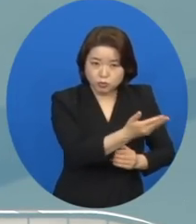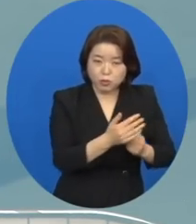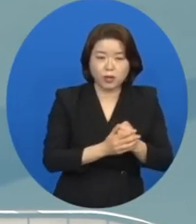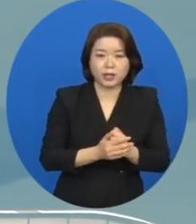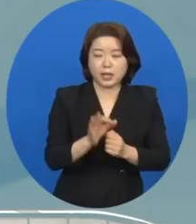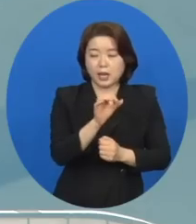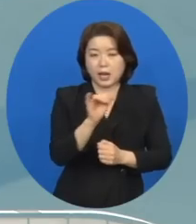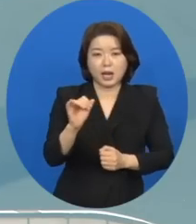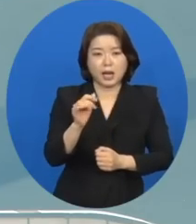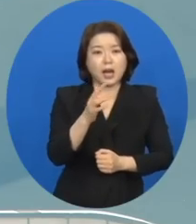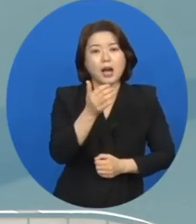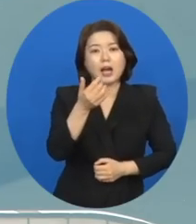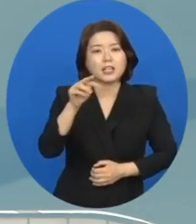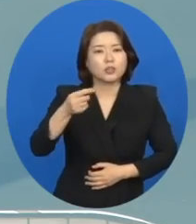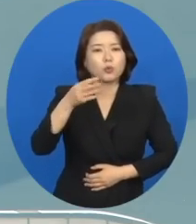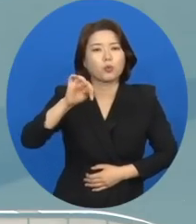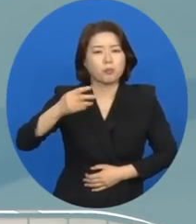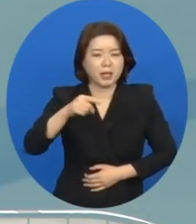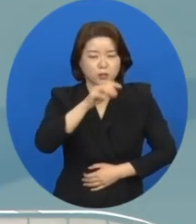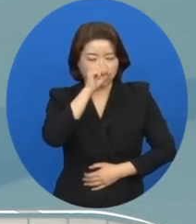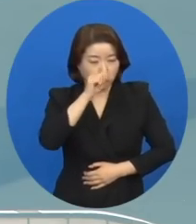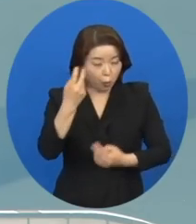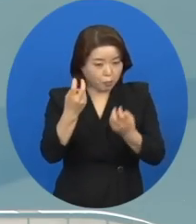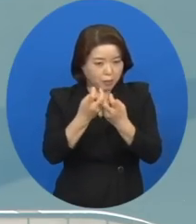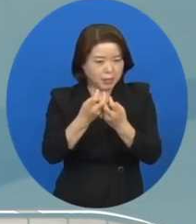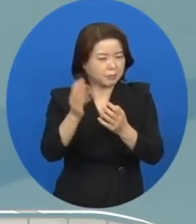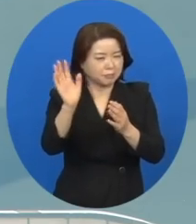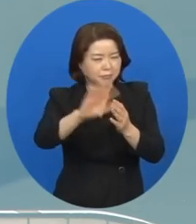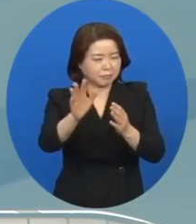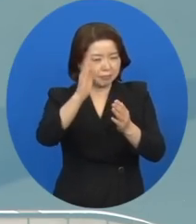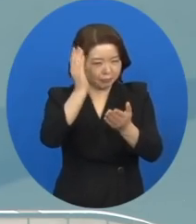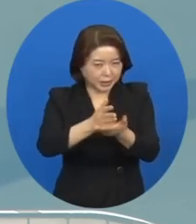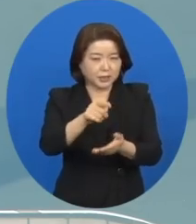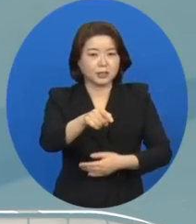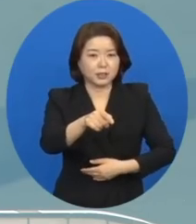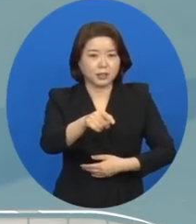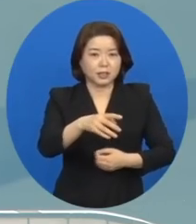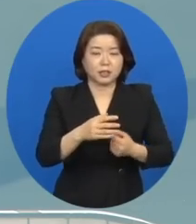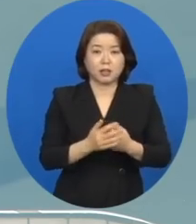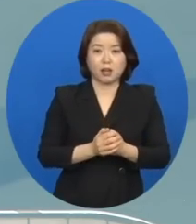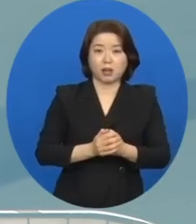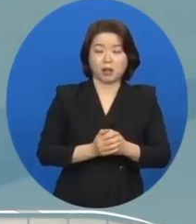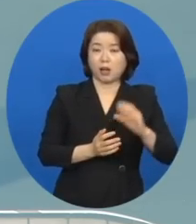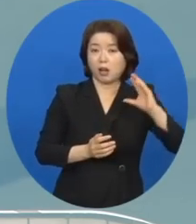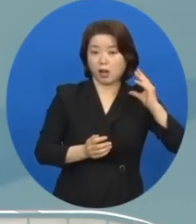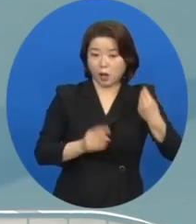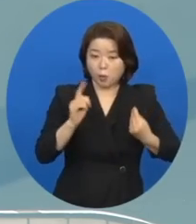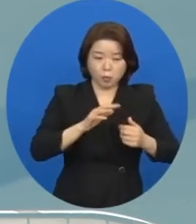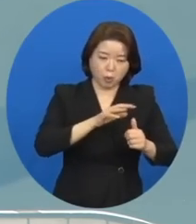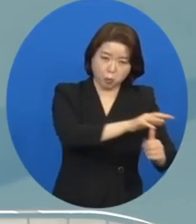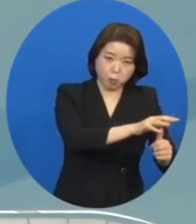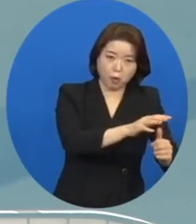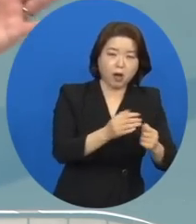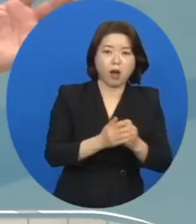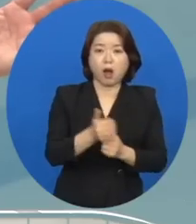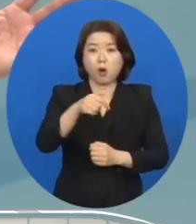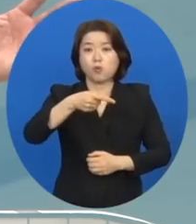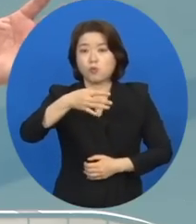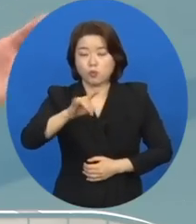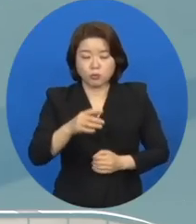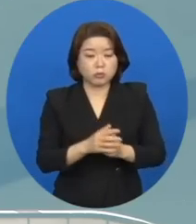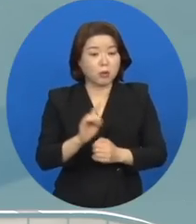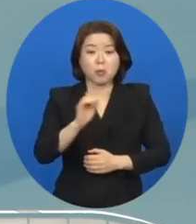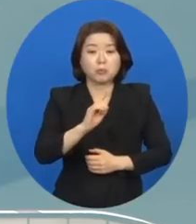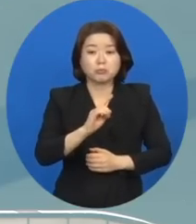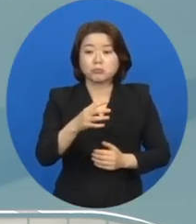모략을 좌절시켰기 때문이다. 압살롬은 어떠한 압박도 받지 않았습니다. 후세의 전략을 취해야 됩니다. 어떠한 압박을